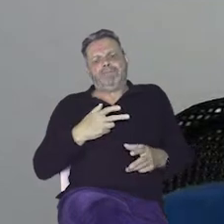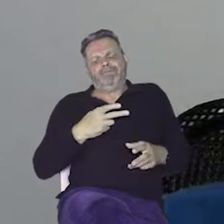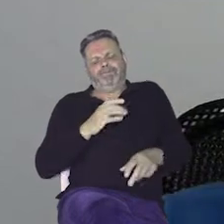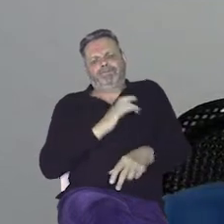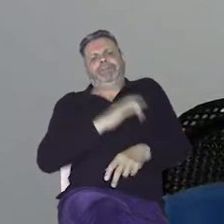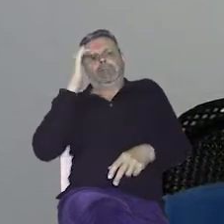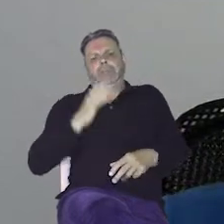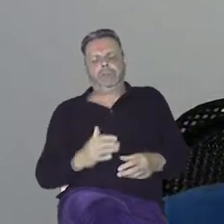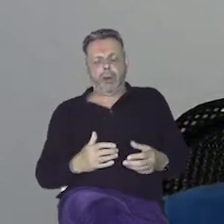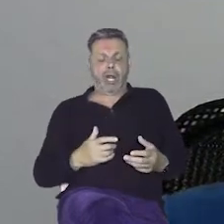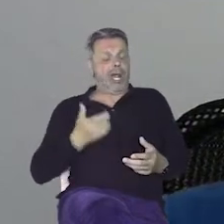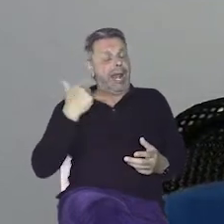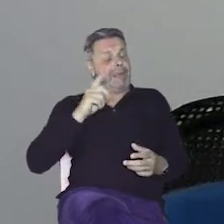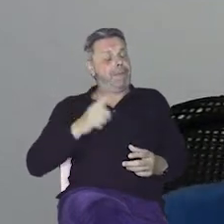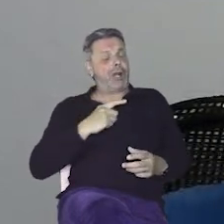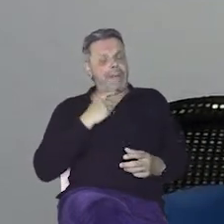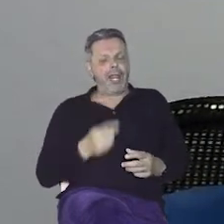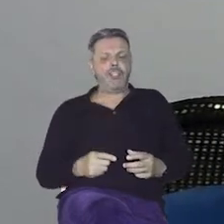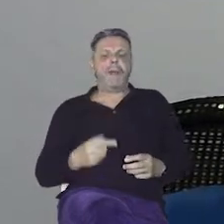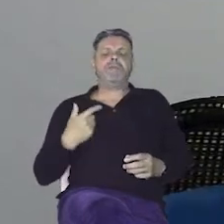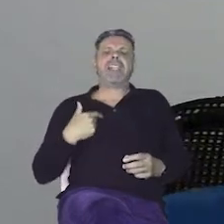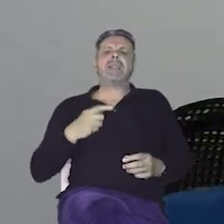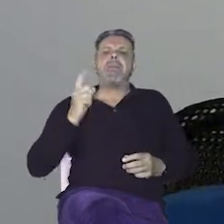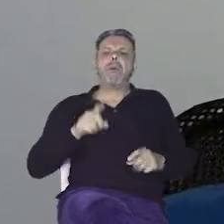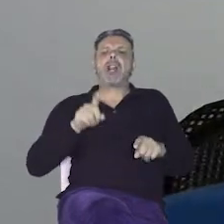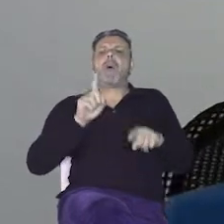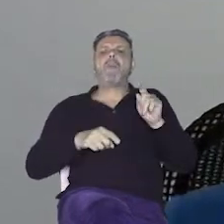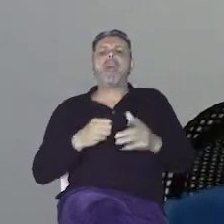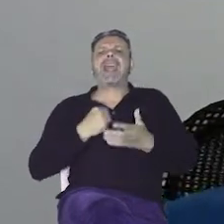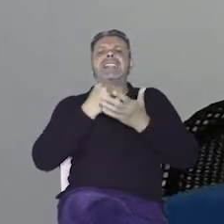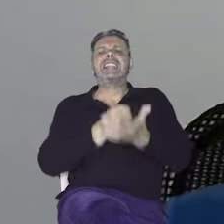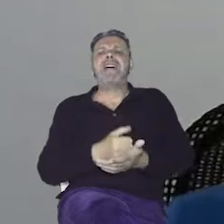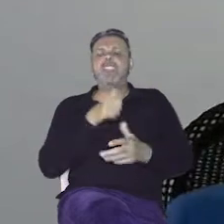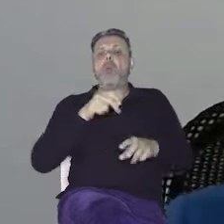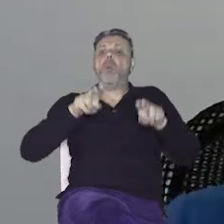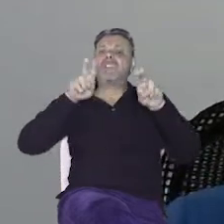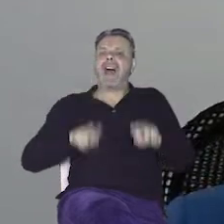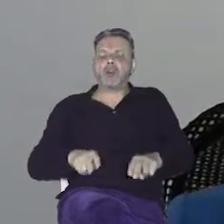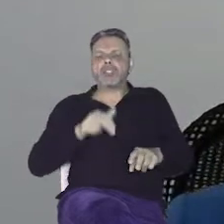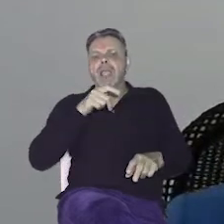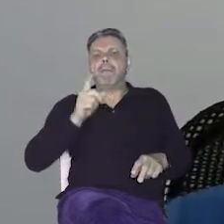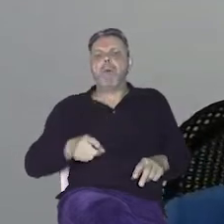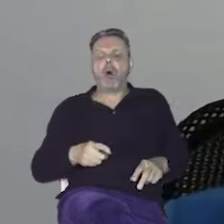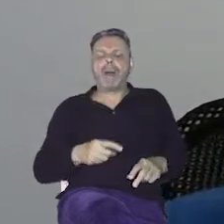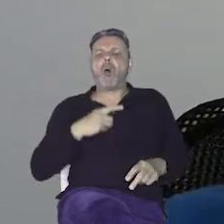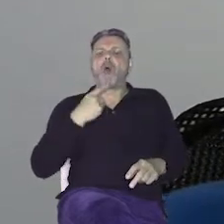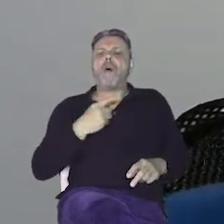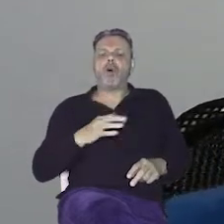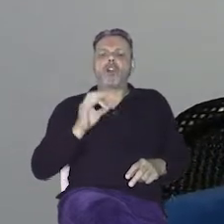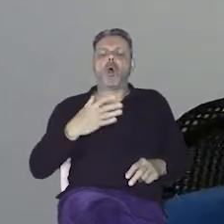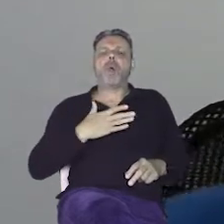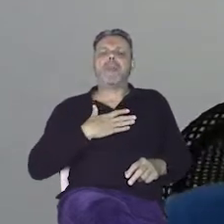ali moram isto tako reći da se moramo ponekad staviti u realitet i moramo govoriti o